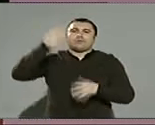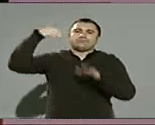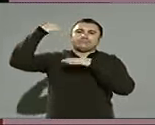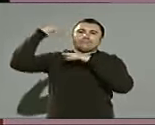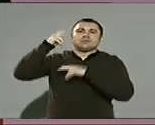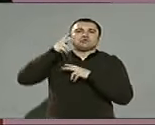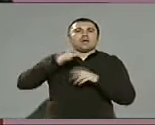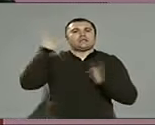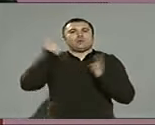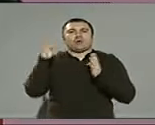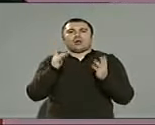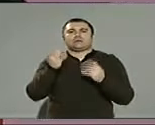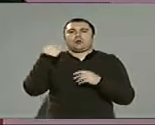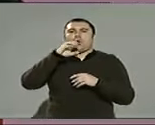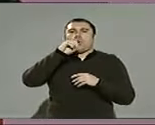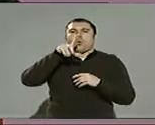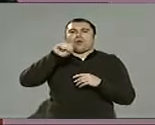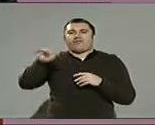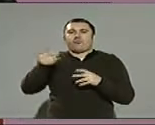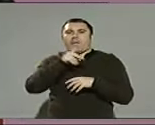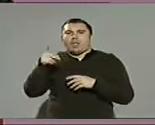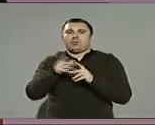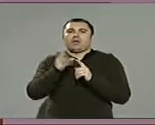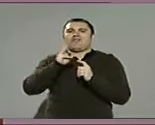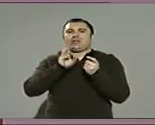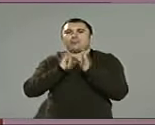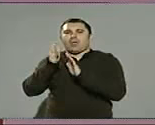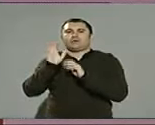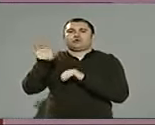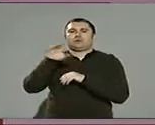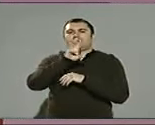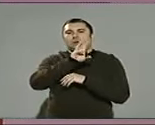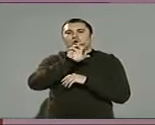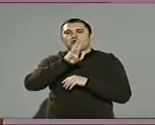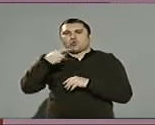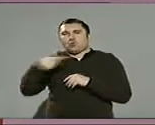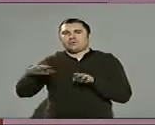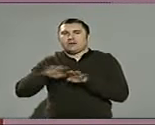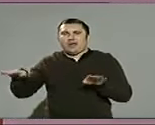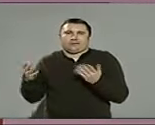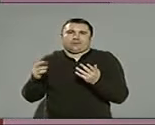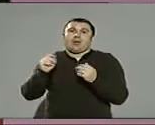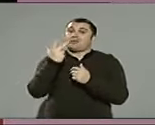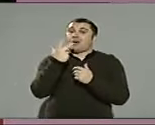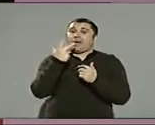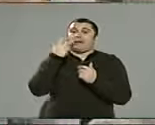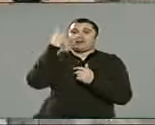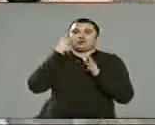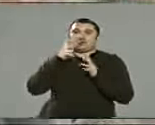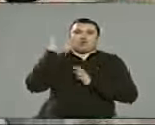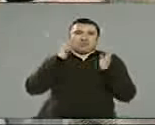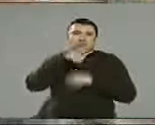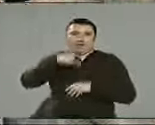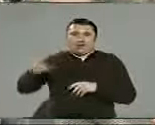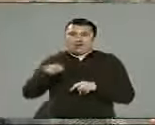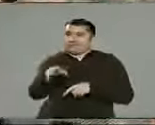ursozialdemokratische, angestoßen von Olof Palme, Willy Brandt und Gro Harlem Brundtland, von drei großen Sozialdemokraten.